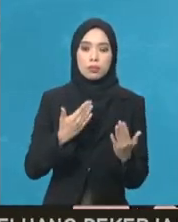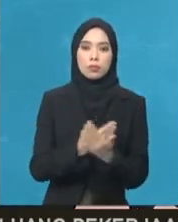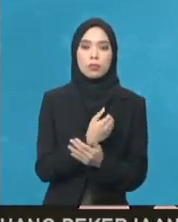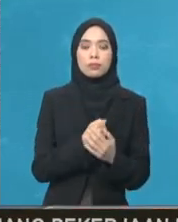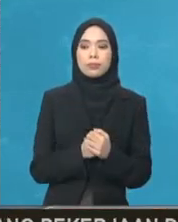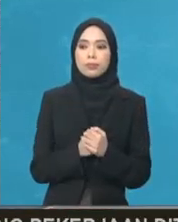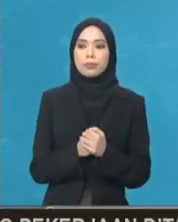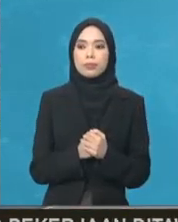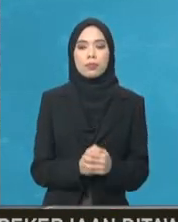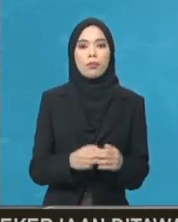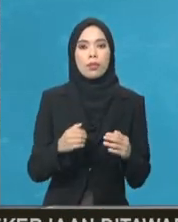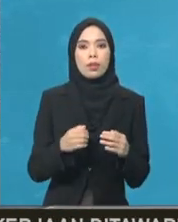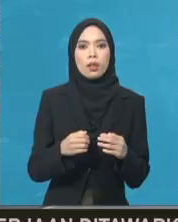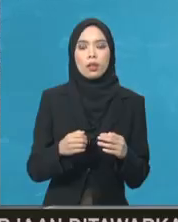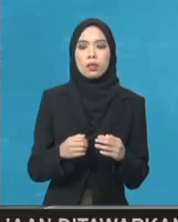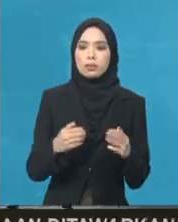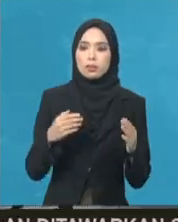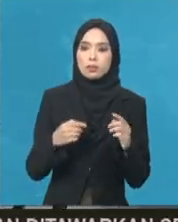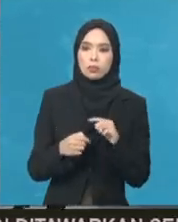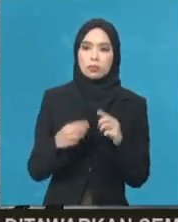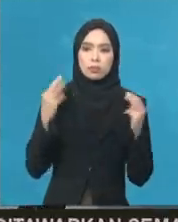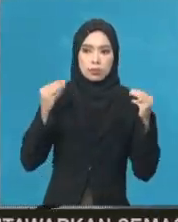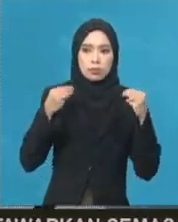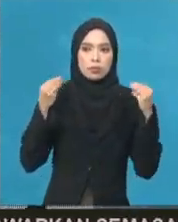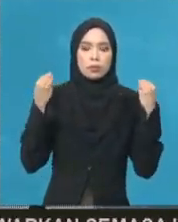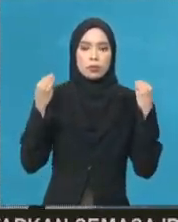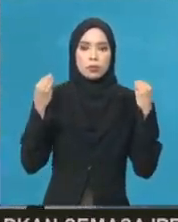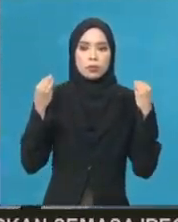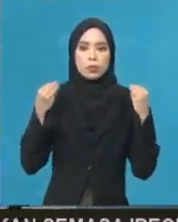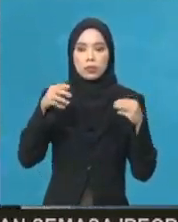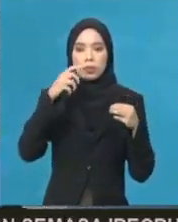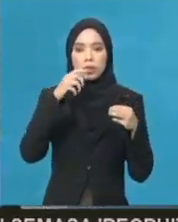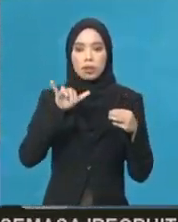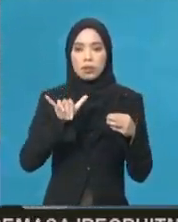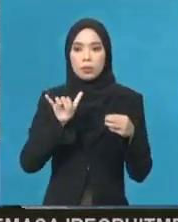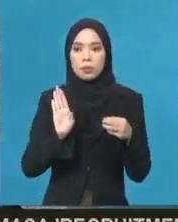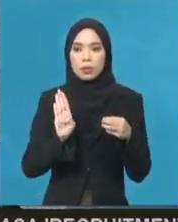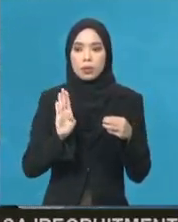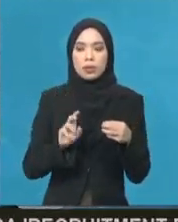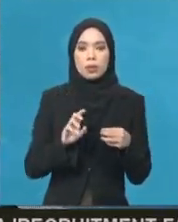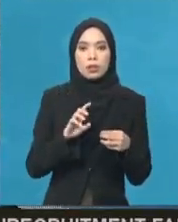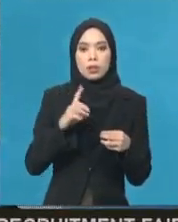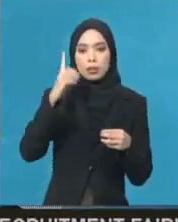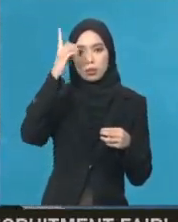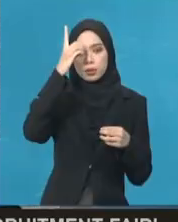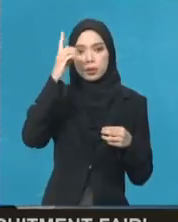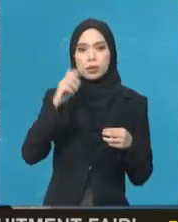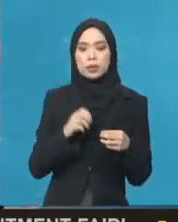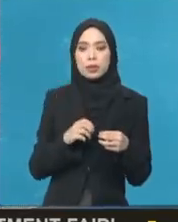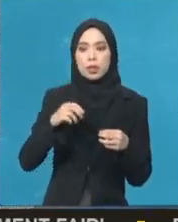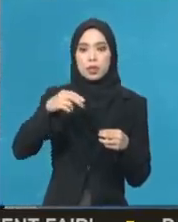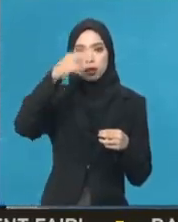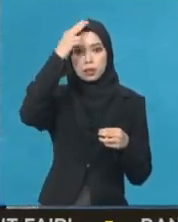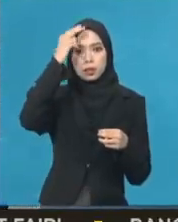pelancaran image dan vietlott Bahru PDS disempurnakan oleh yang terhormat Datuk Sri Setya Awang Haji Ali bin Affan